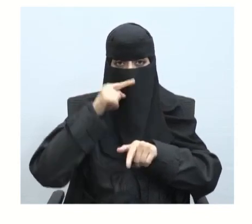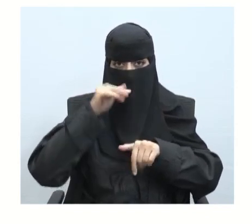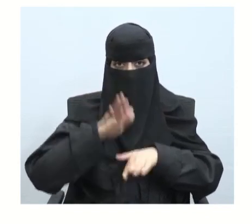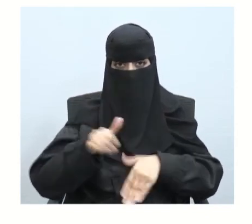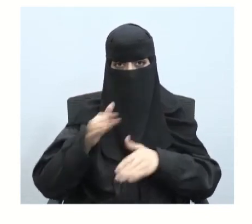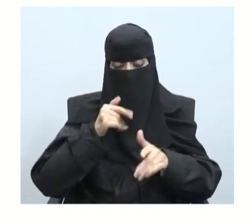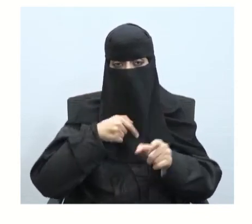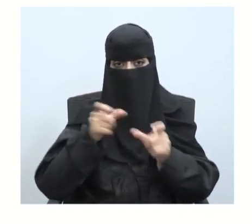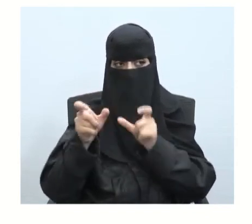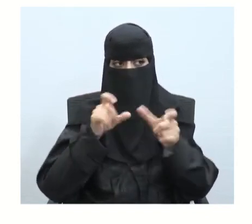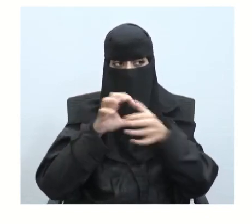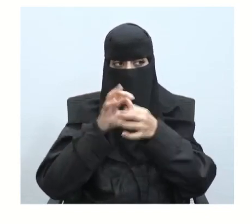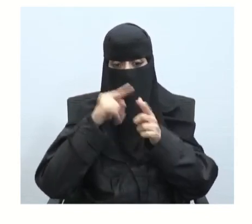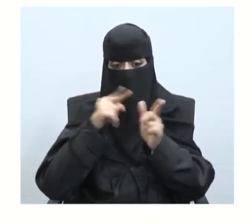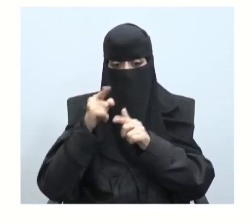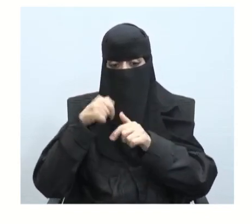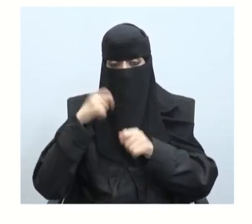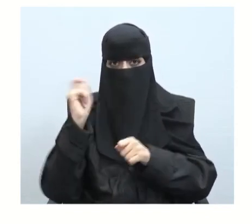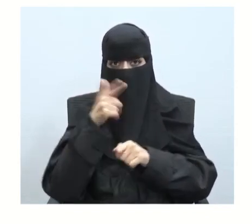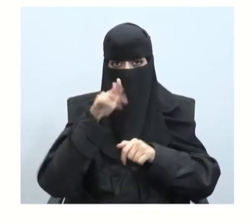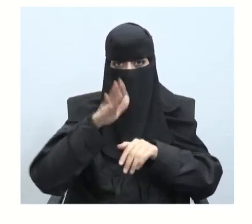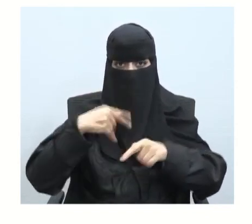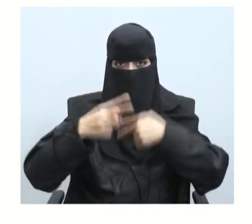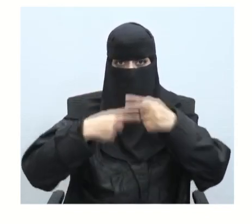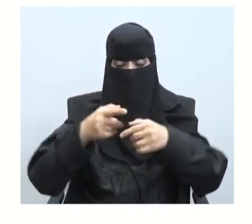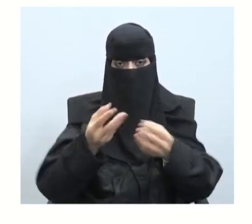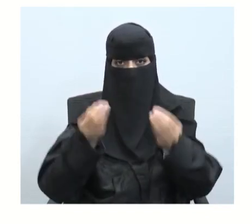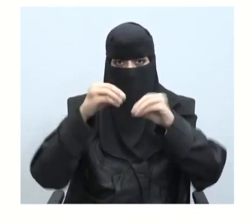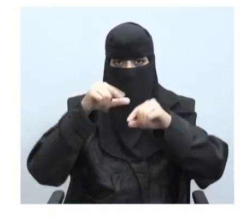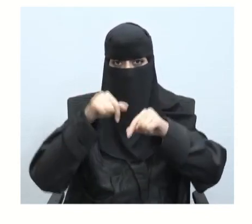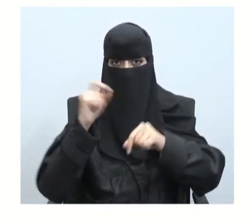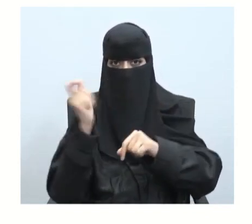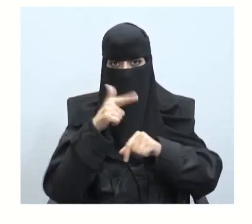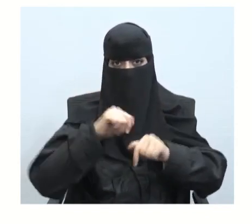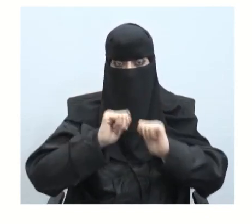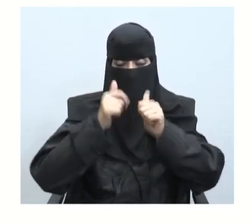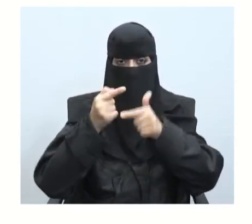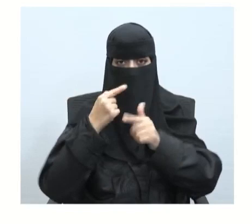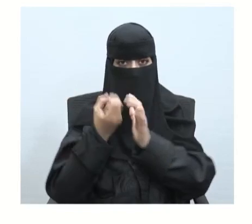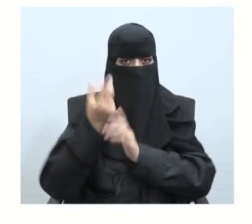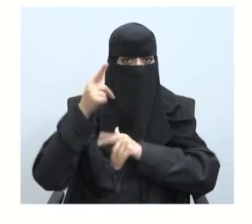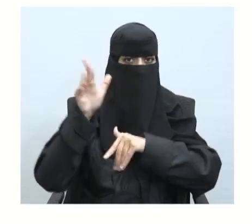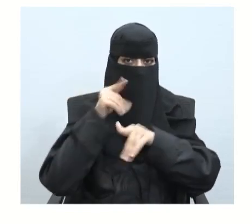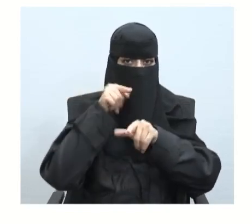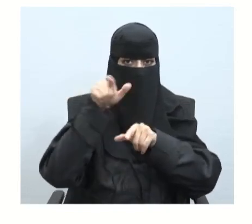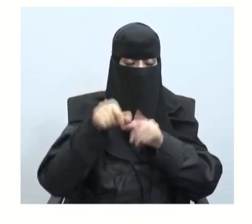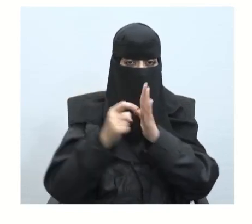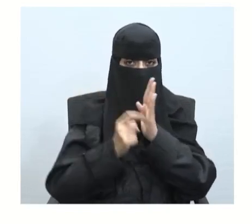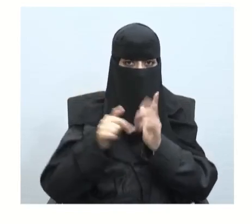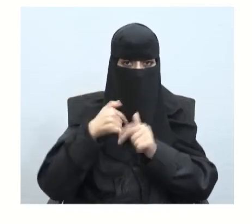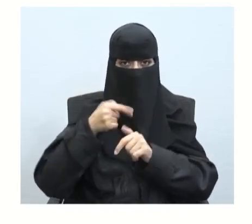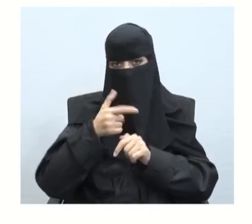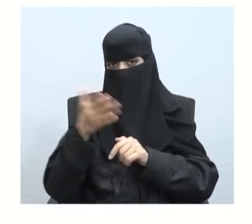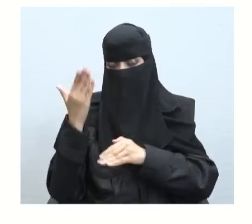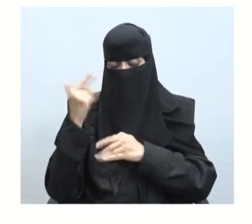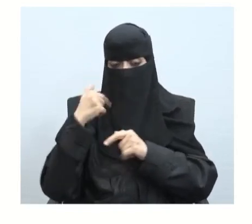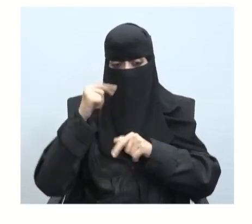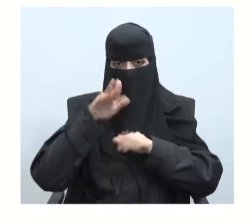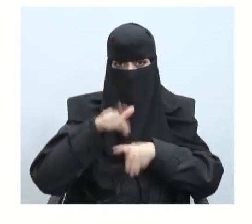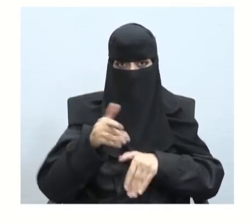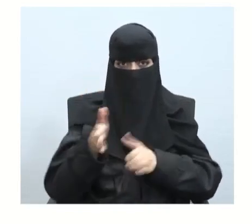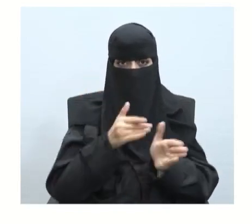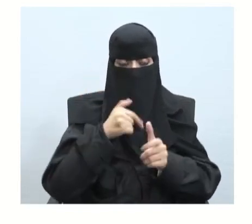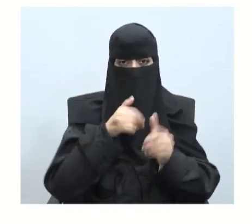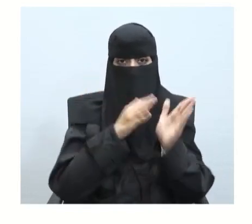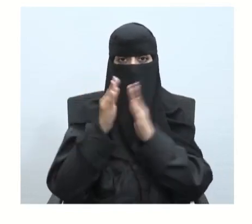ايضا علاقه بين القدره والسرعه كلما زادت السرعه زادت القدره واستنتجنا هذا القانون انذاك وعرفنا